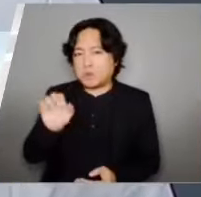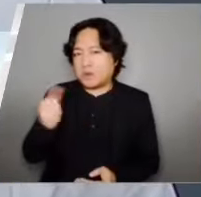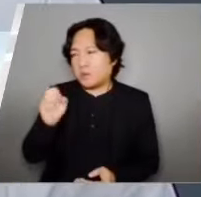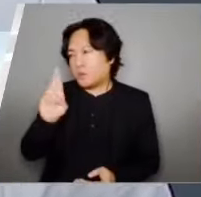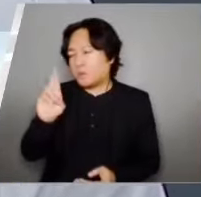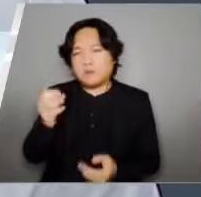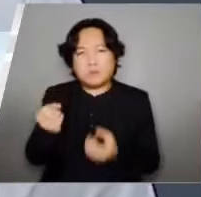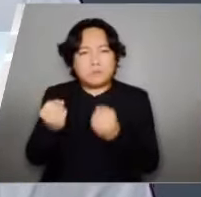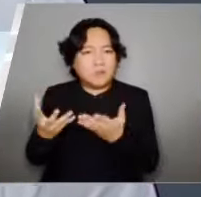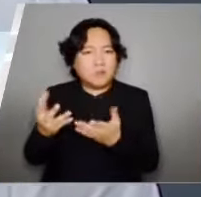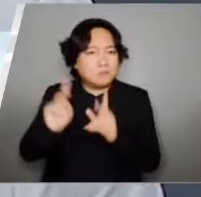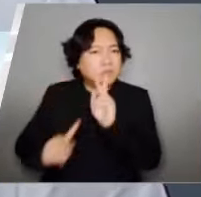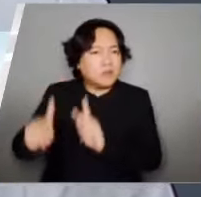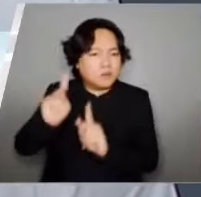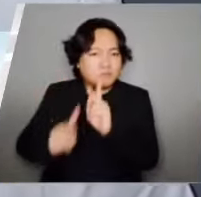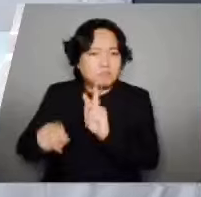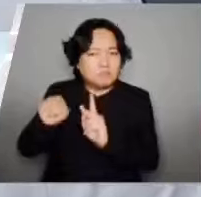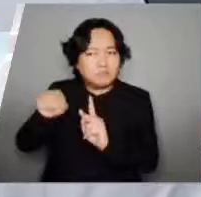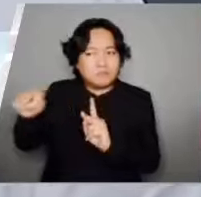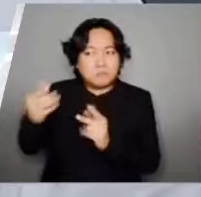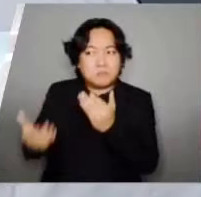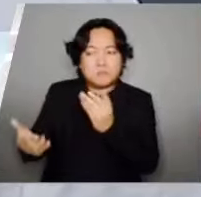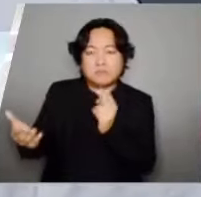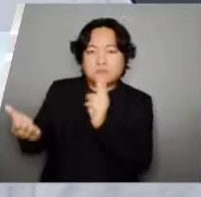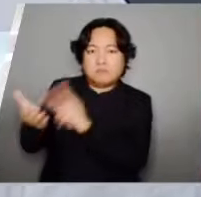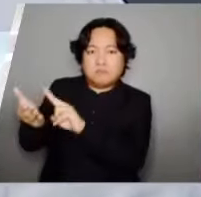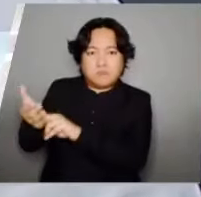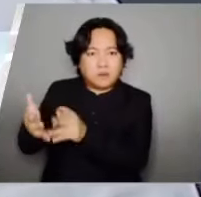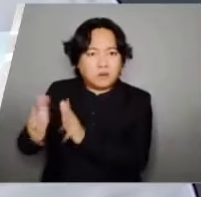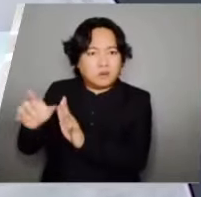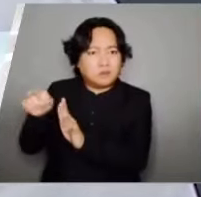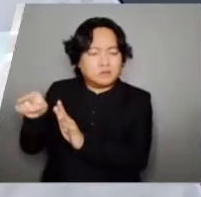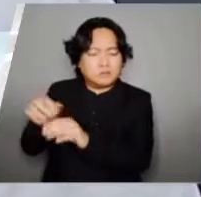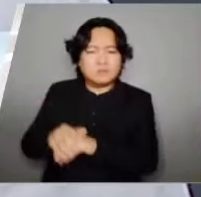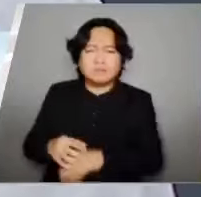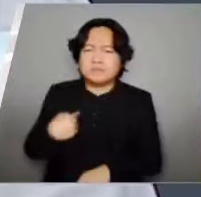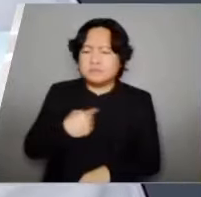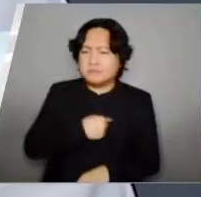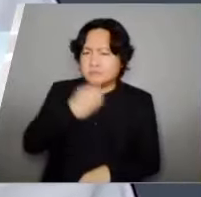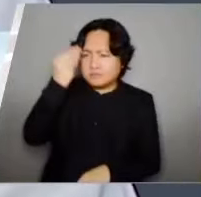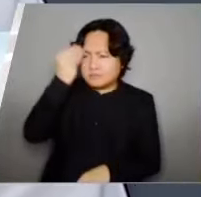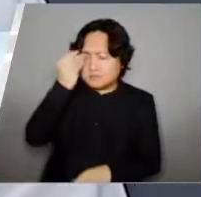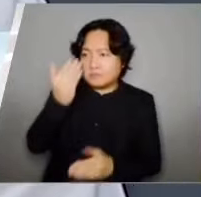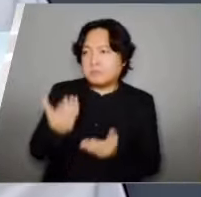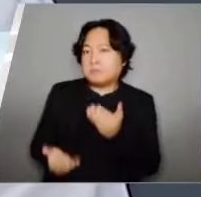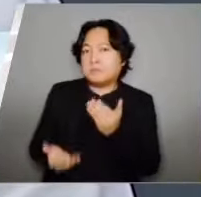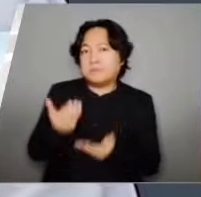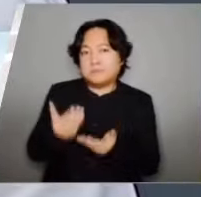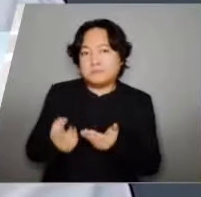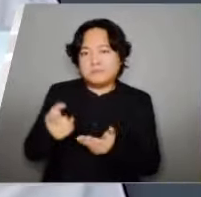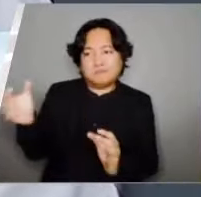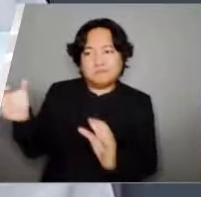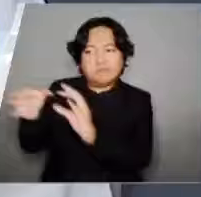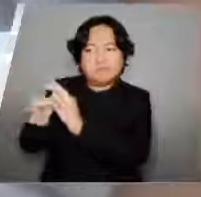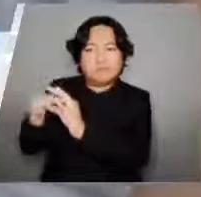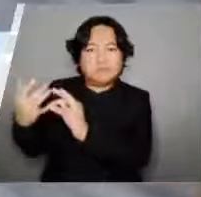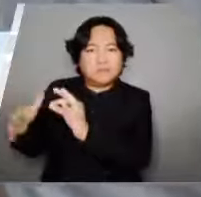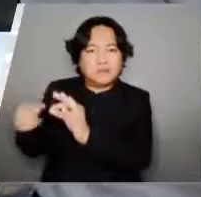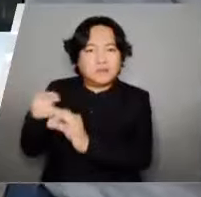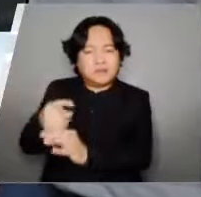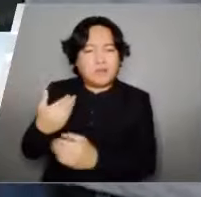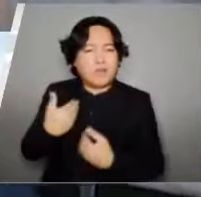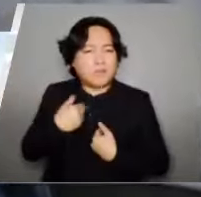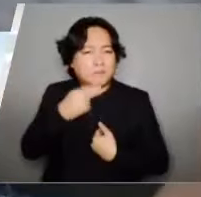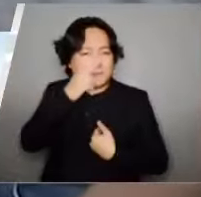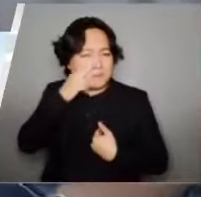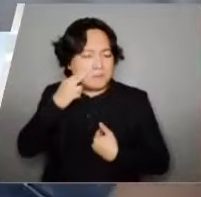nag-late registration dito. Which is, ang iniisip namin, baka nakapag-establish na rin sila ng mga ganyang criminal activities.